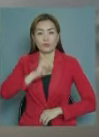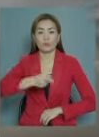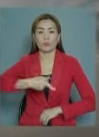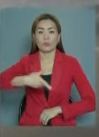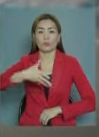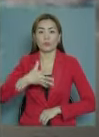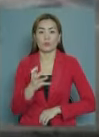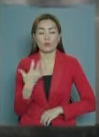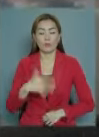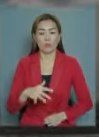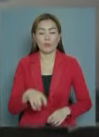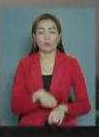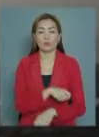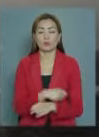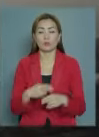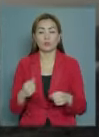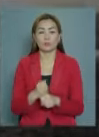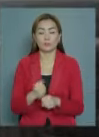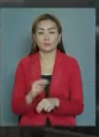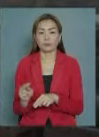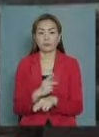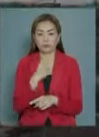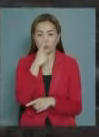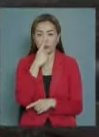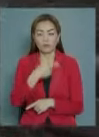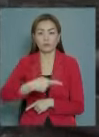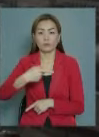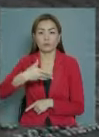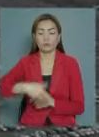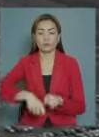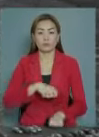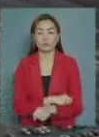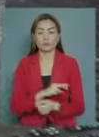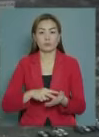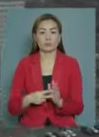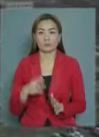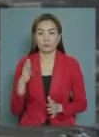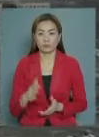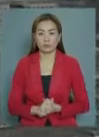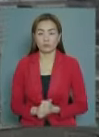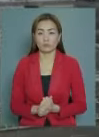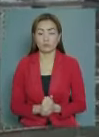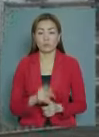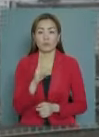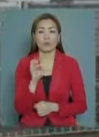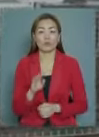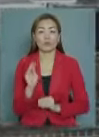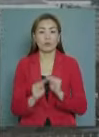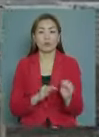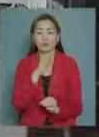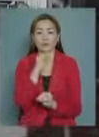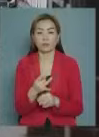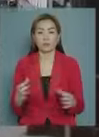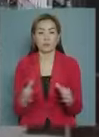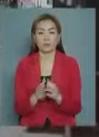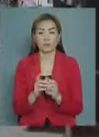1050 погондық метр жасанды жол кедергісі орнатылса, биыл 1000 метр орнату жоспарлануда. Ал белгі тақтайшылары жауапты